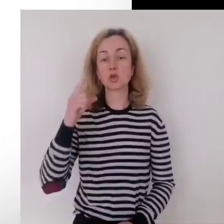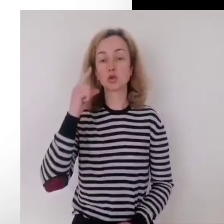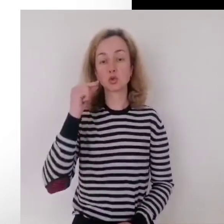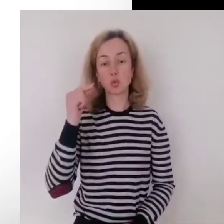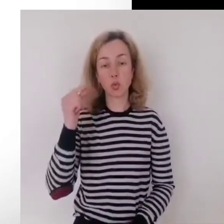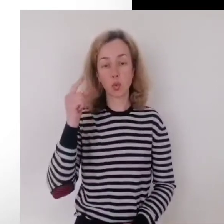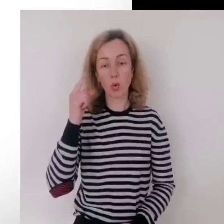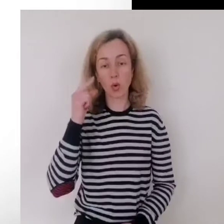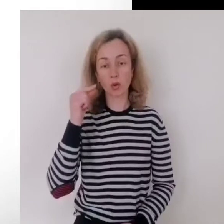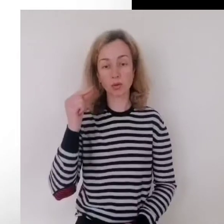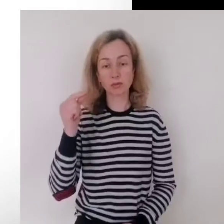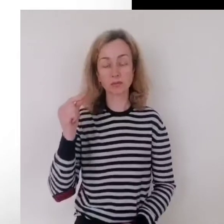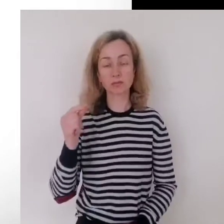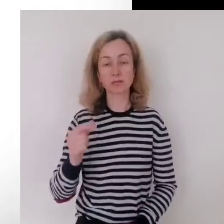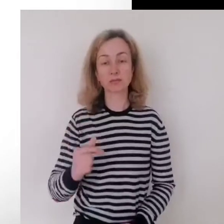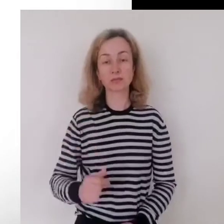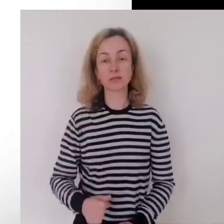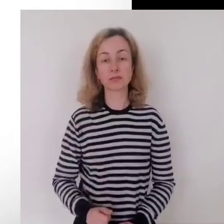цукор,